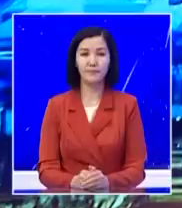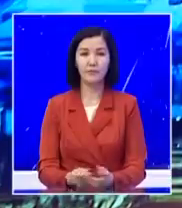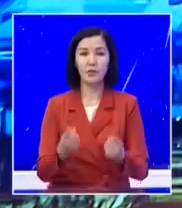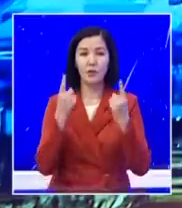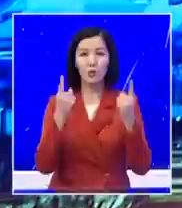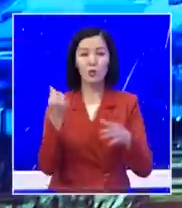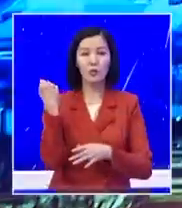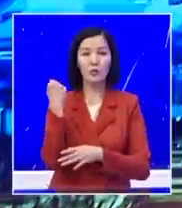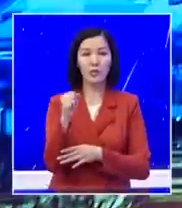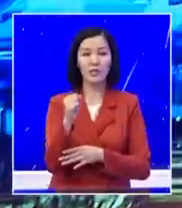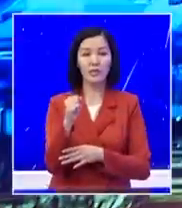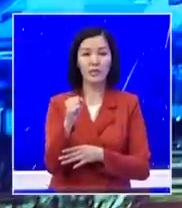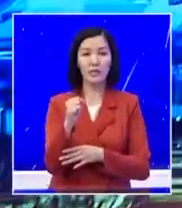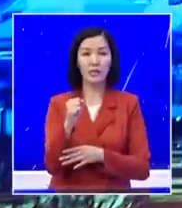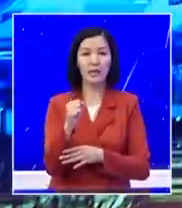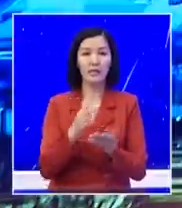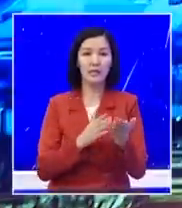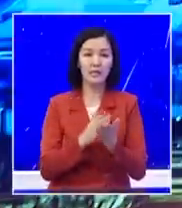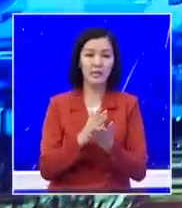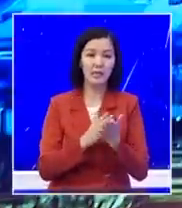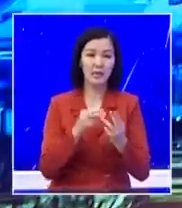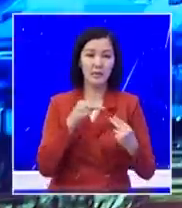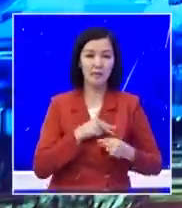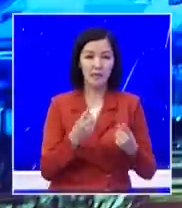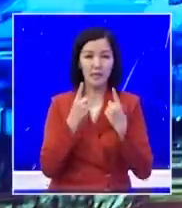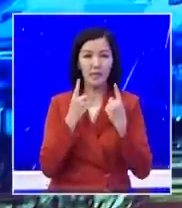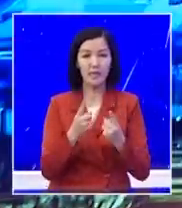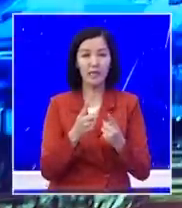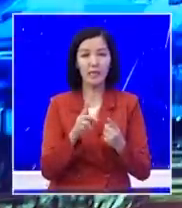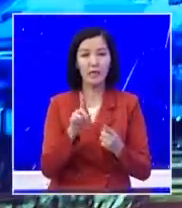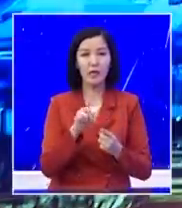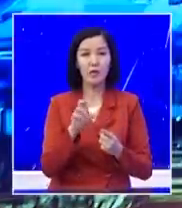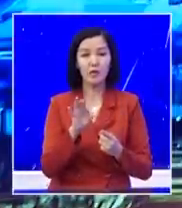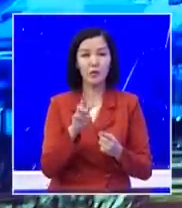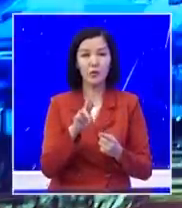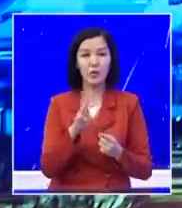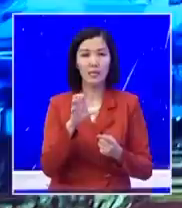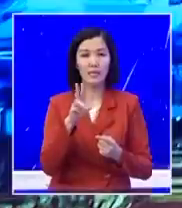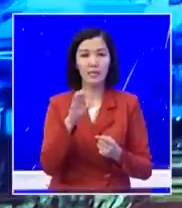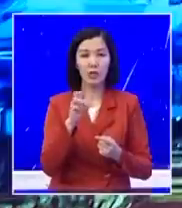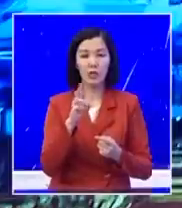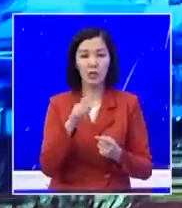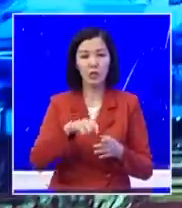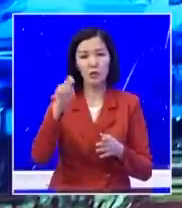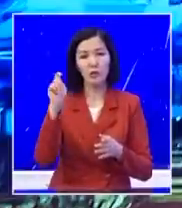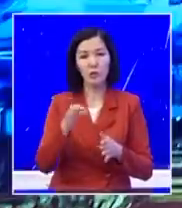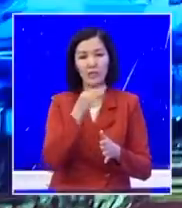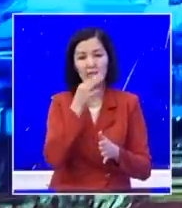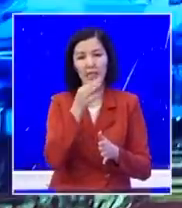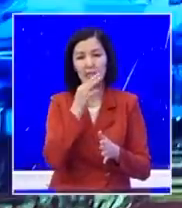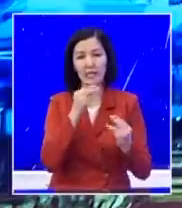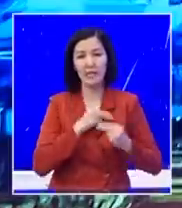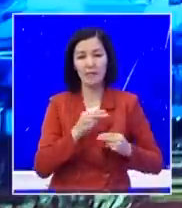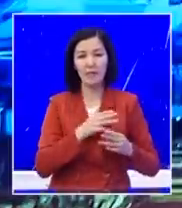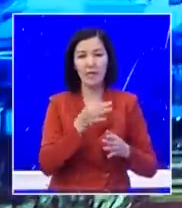Ұлы жеңісті жақындатуда тылдағылардың да ерлігі ерен. Бірі Зоя Стишенко. Соғыс ерте есейтіп, еңбекке